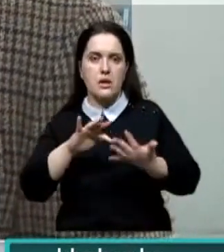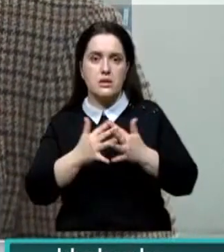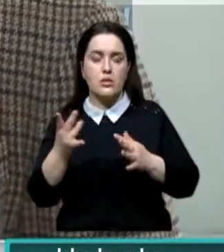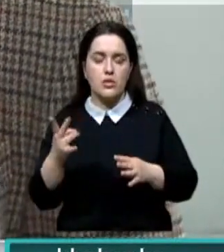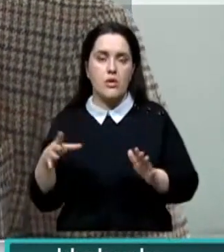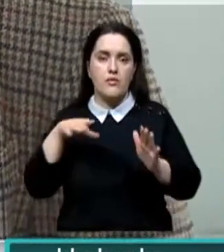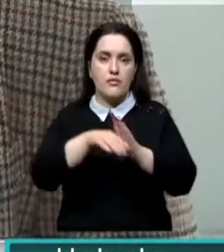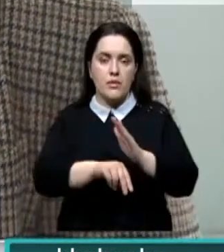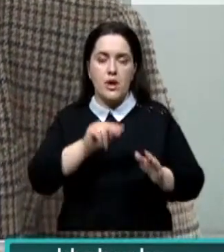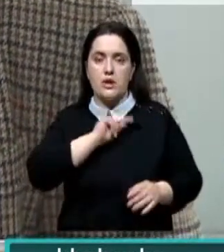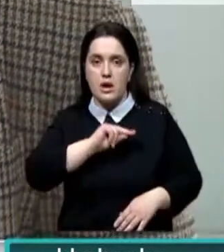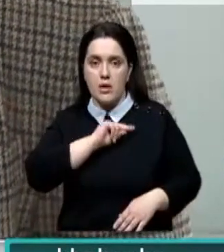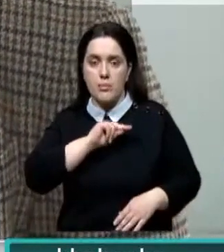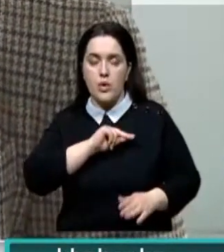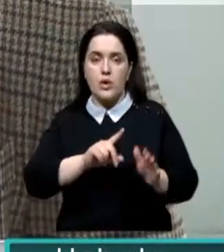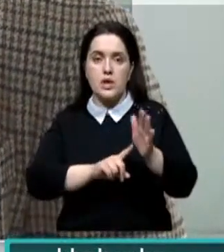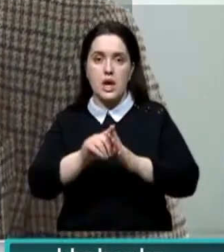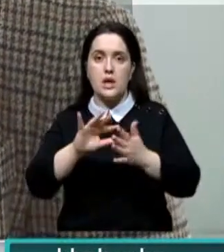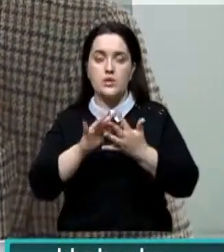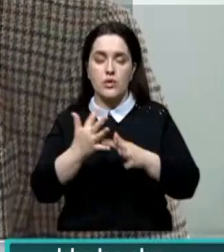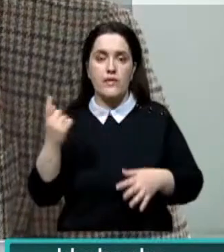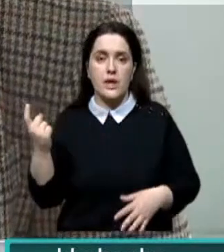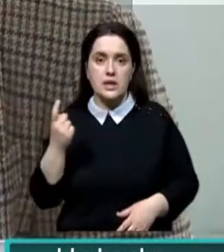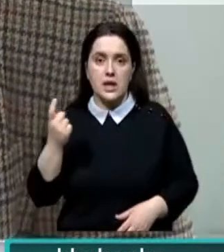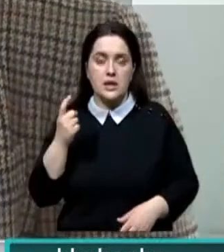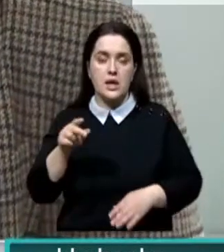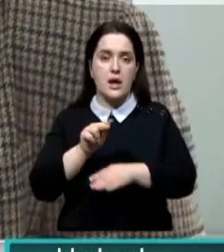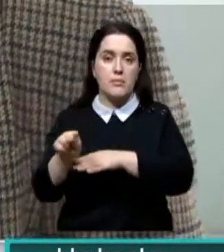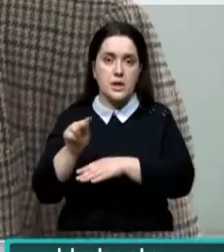трудовые отношения. Будут созданы новые сельскохозяйственные